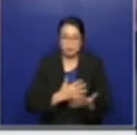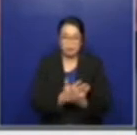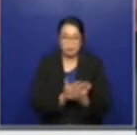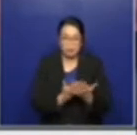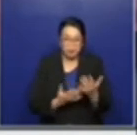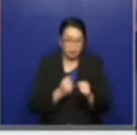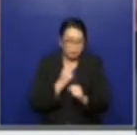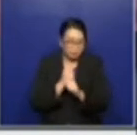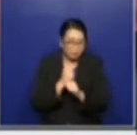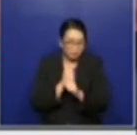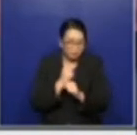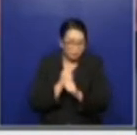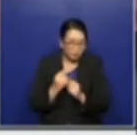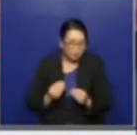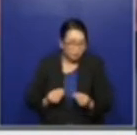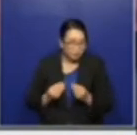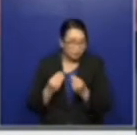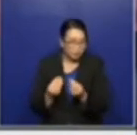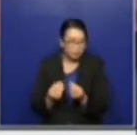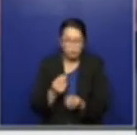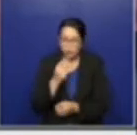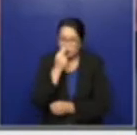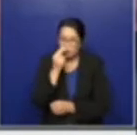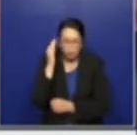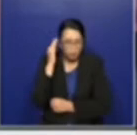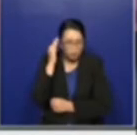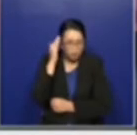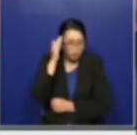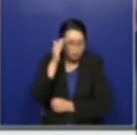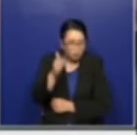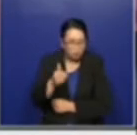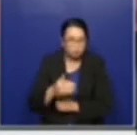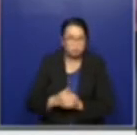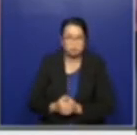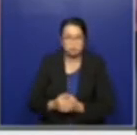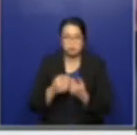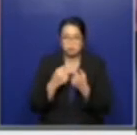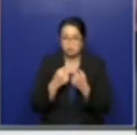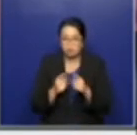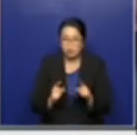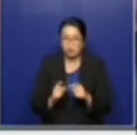ทำงานเพื่อจะมองอนาคตของประเทศแต่ถ้าเร